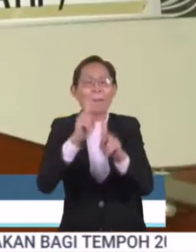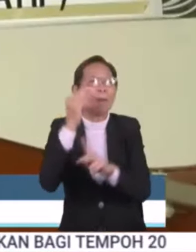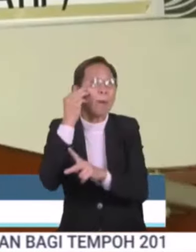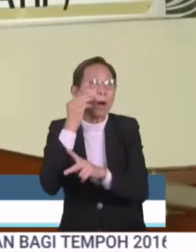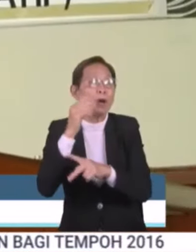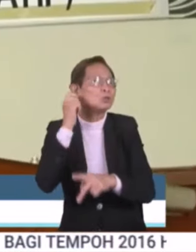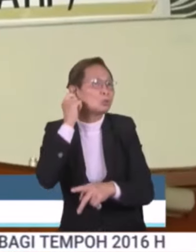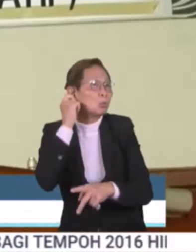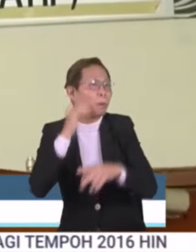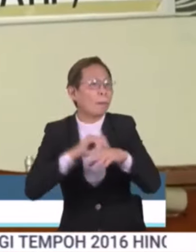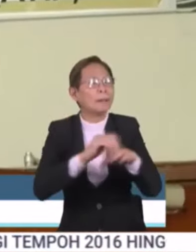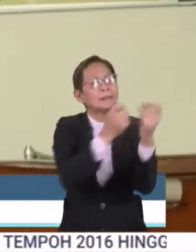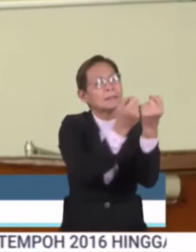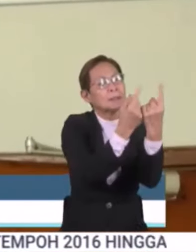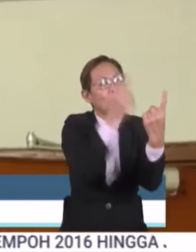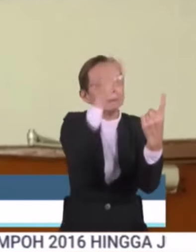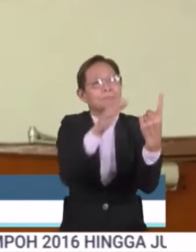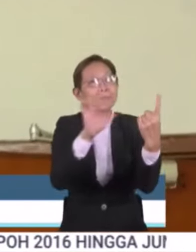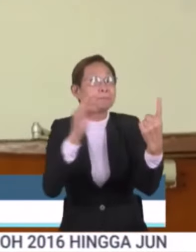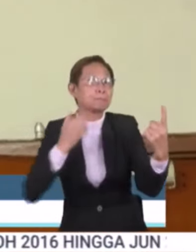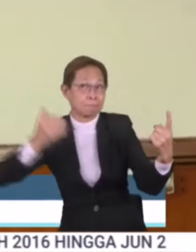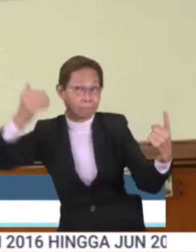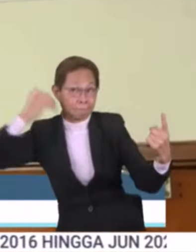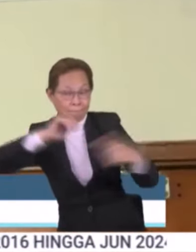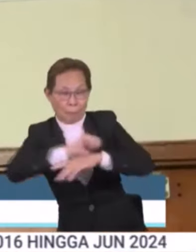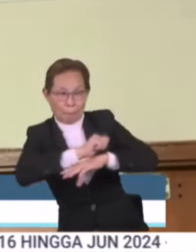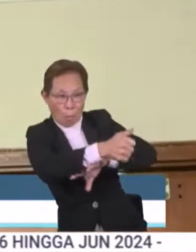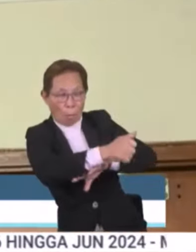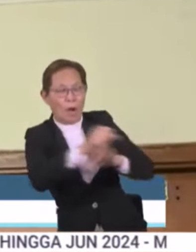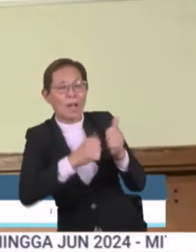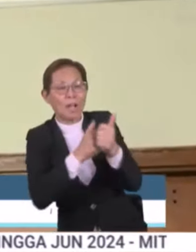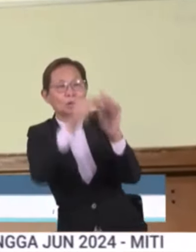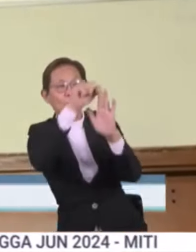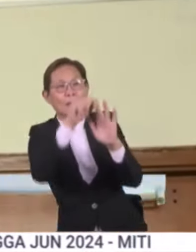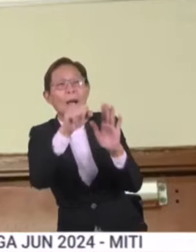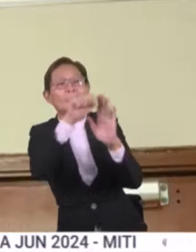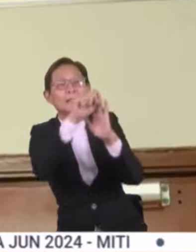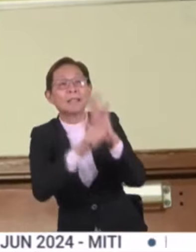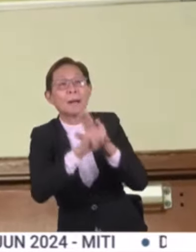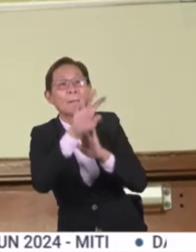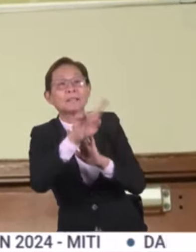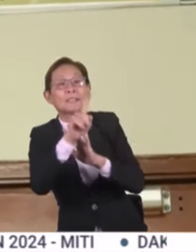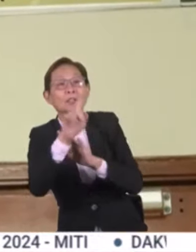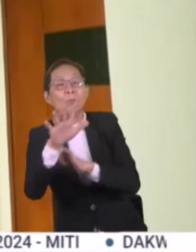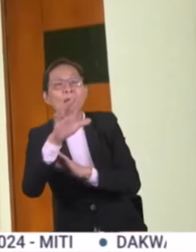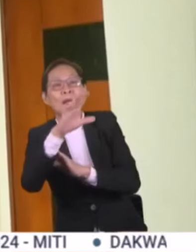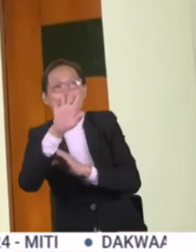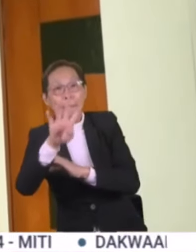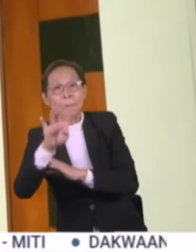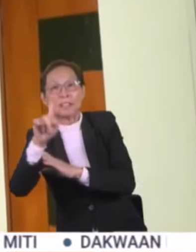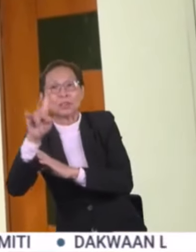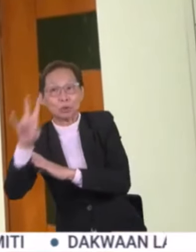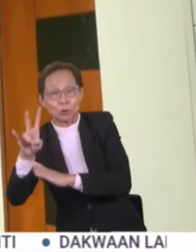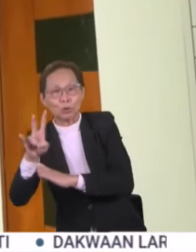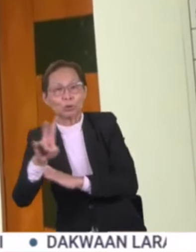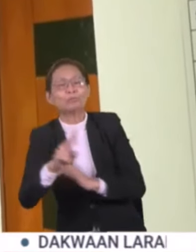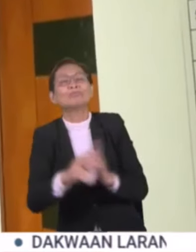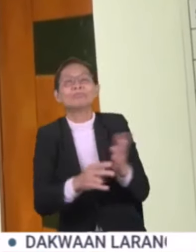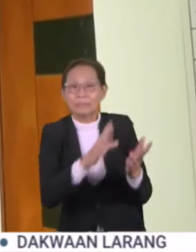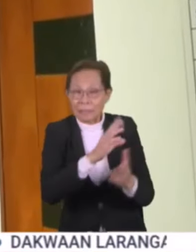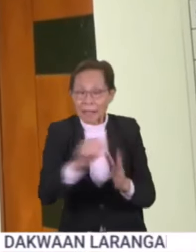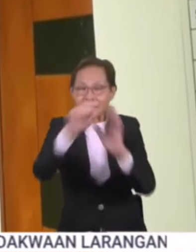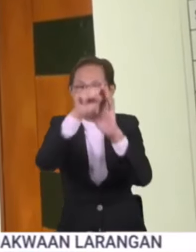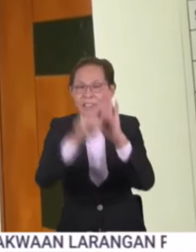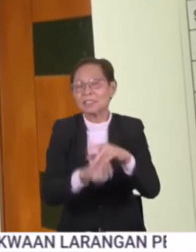Melayu Subang pada 11 September lepas dia dituduh mengikut seksyen 415417 kanun keseksaan